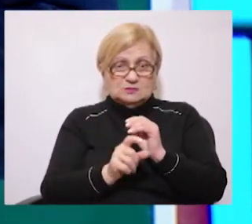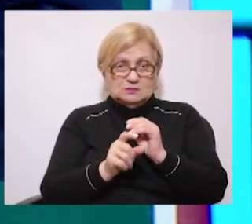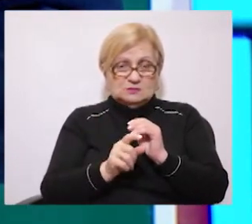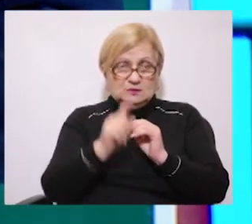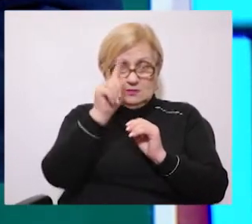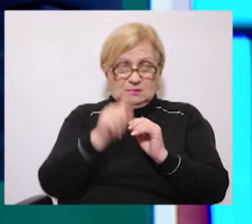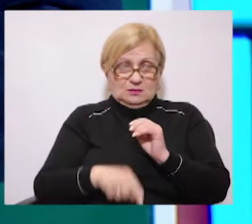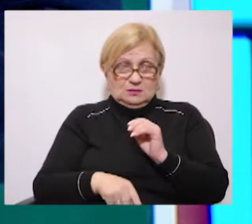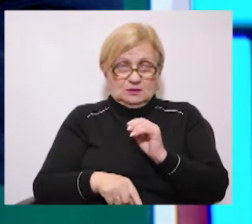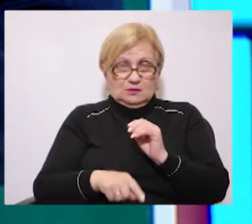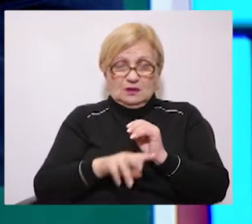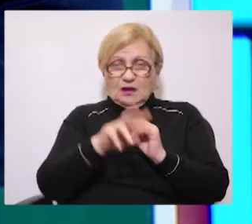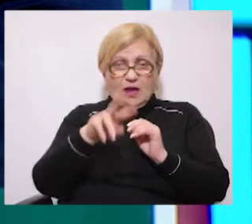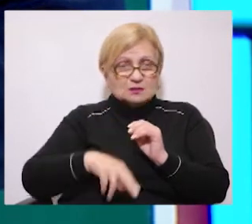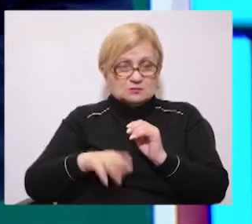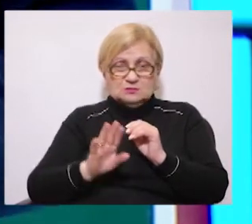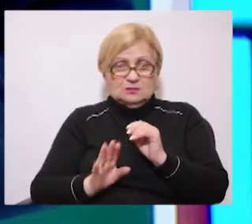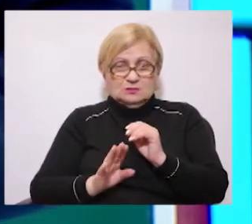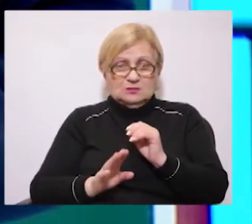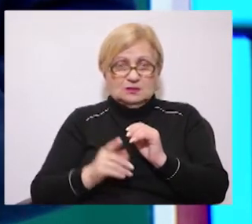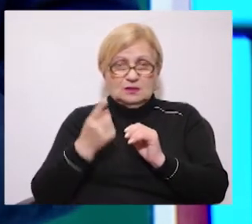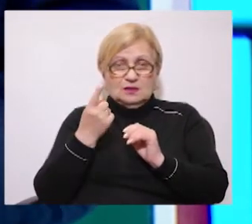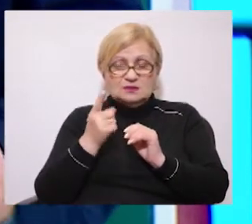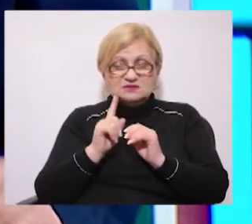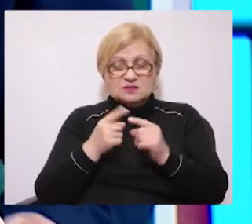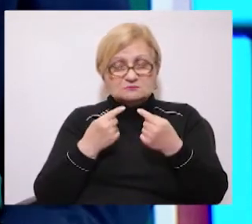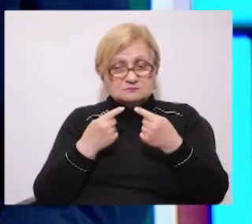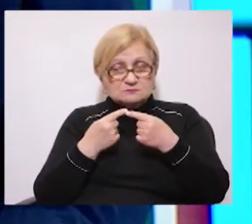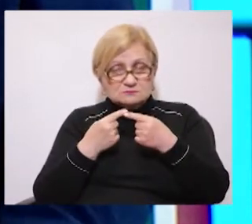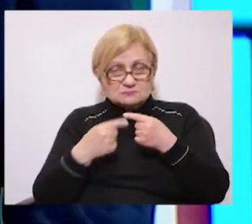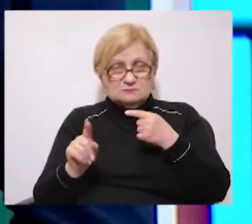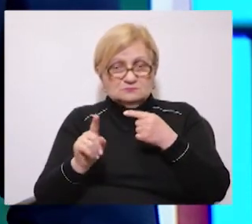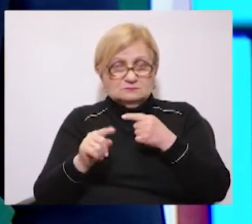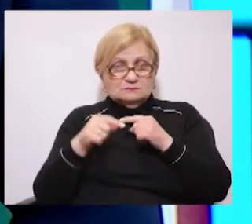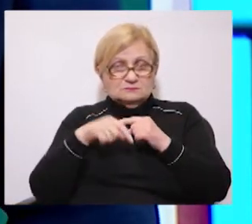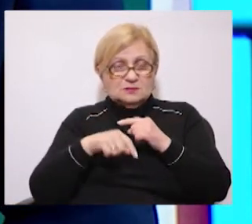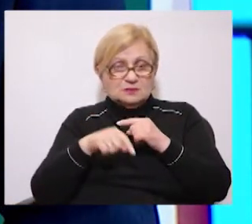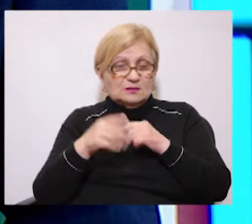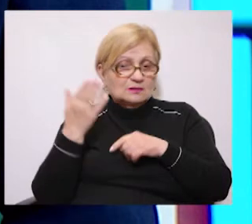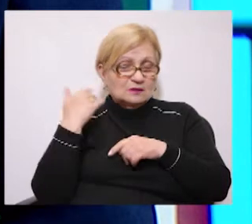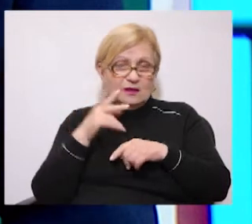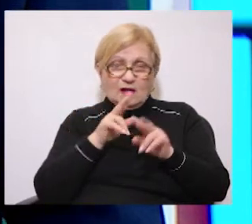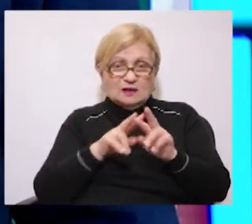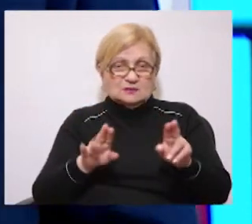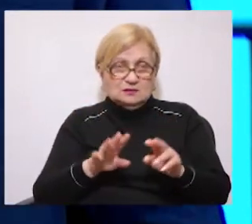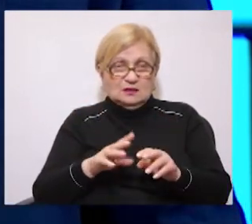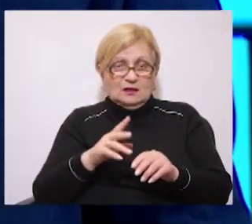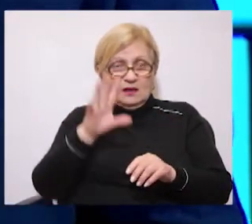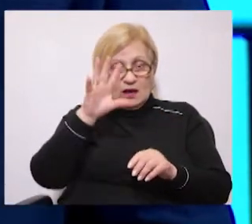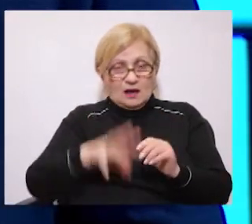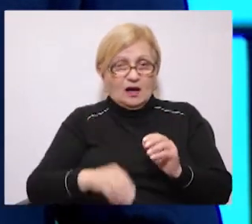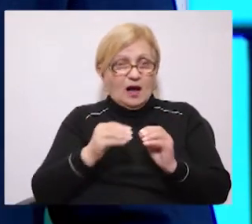10-ვე სულ ერთნაირი არ არის. ერთ მაგალითში რაღაცა ისეთი შეიძლება გამოეპაროს, რომელიც წინას არ აკავს, ამიტომ 10-ვეს